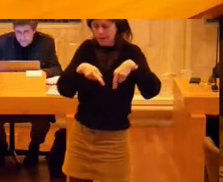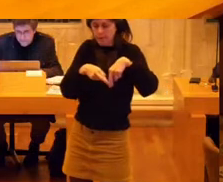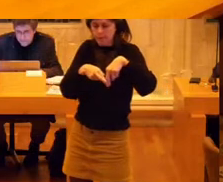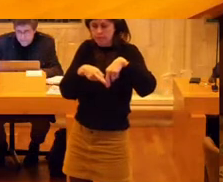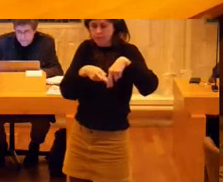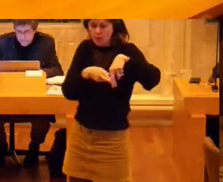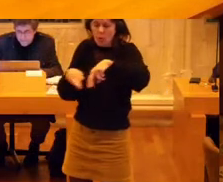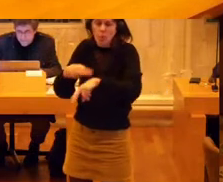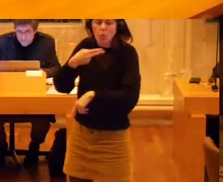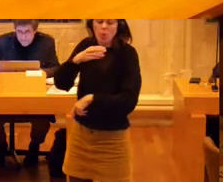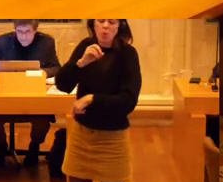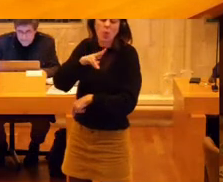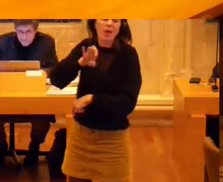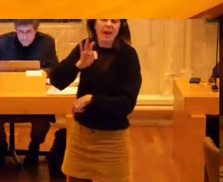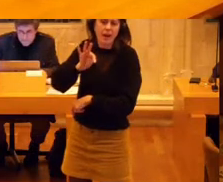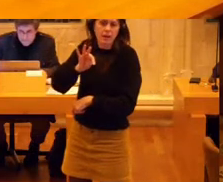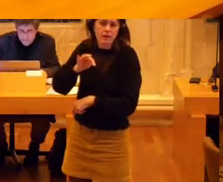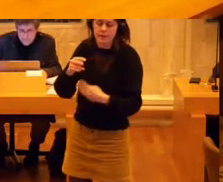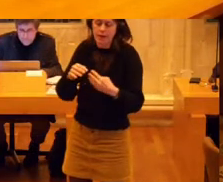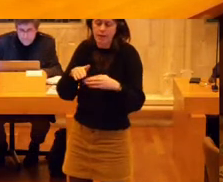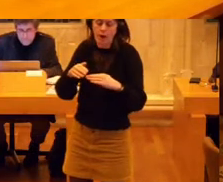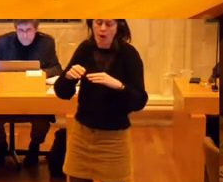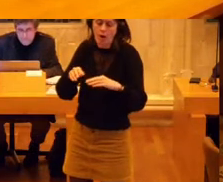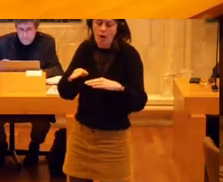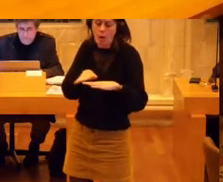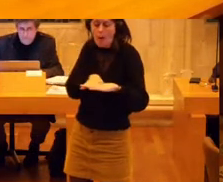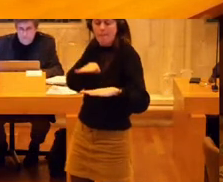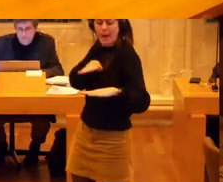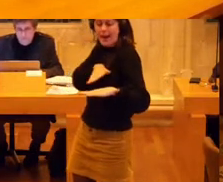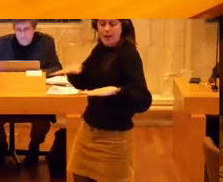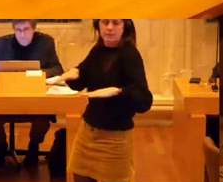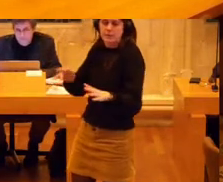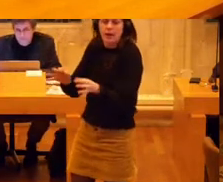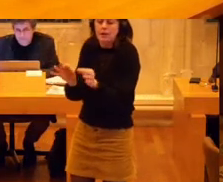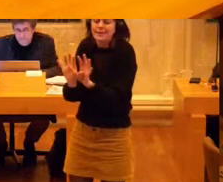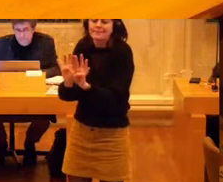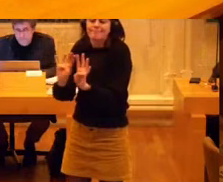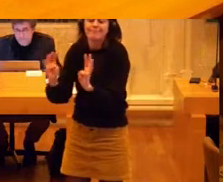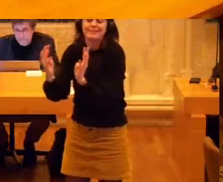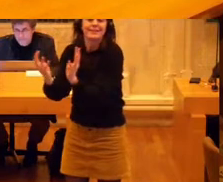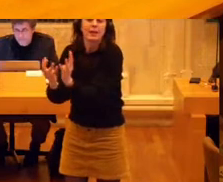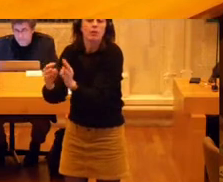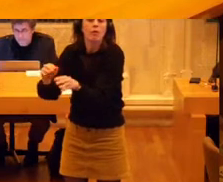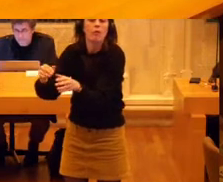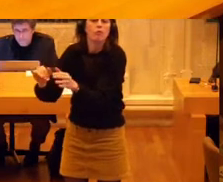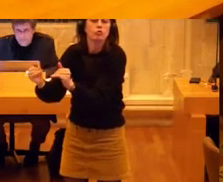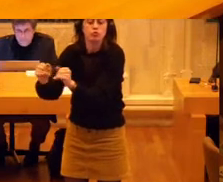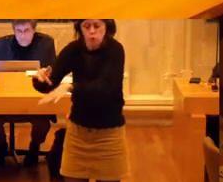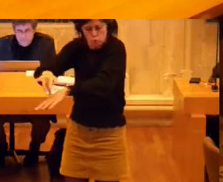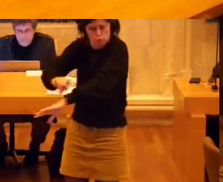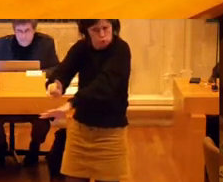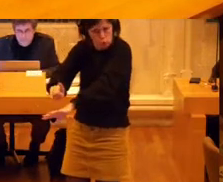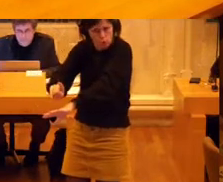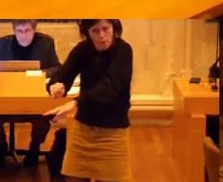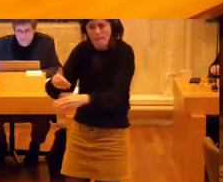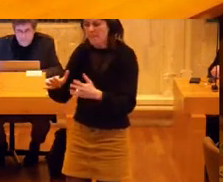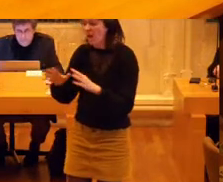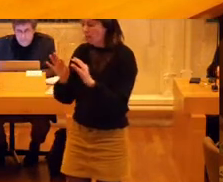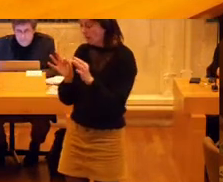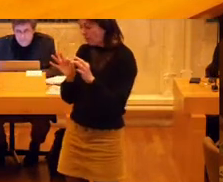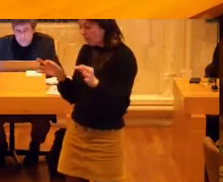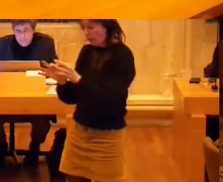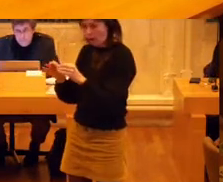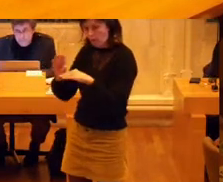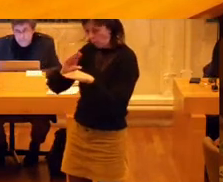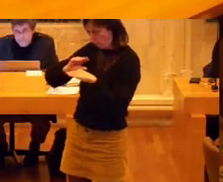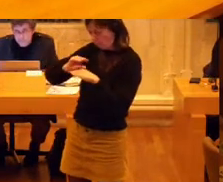toucher ne serait-ce que d'un mètre au City Stade. Donc le City Stade est bien conservé et la croûte en enrobée, elle,